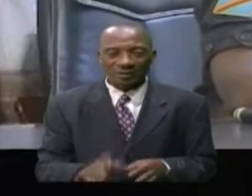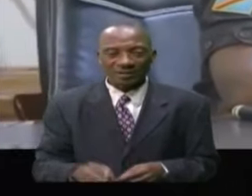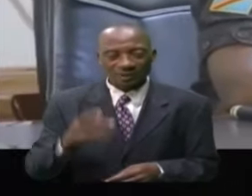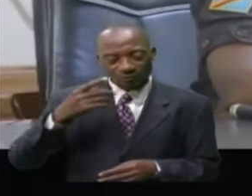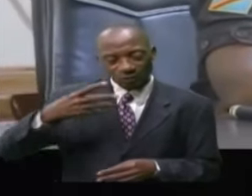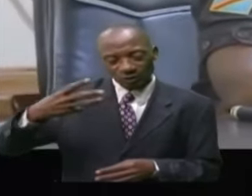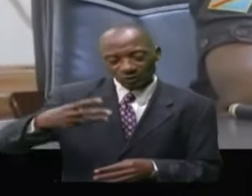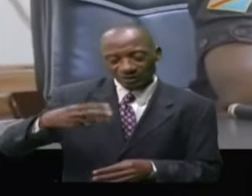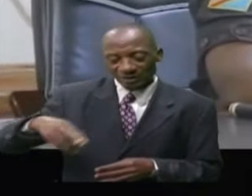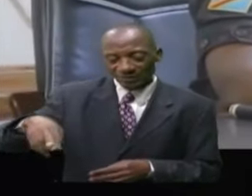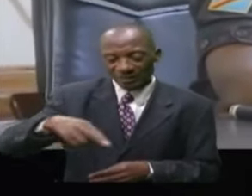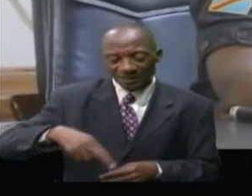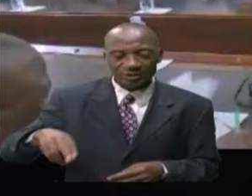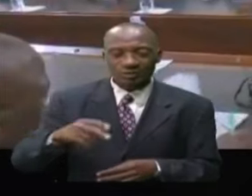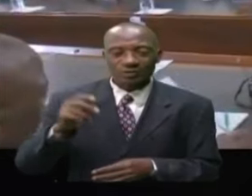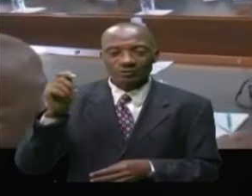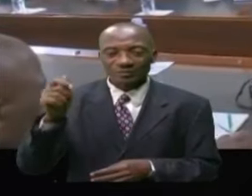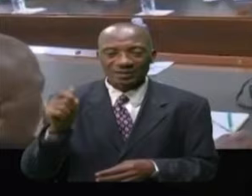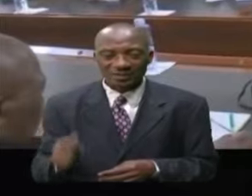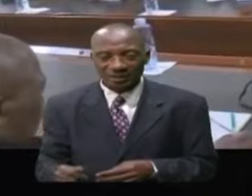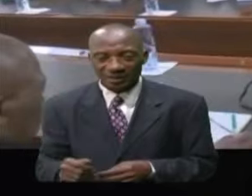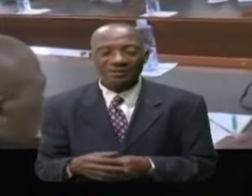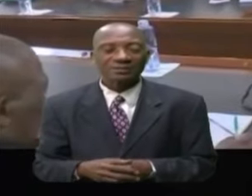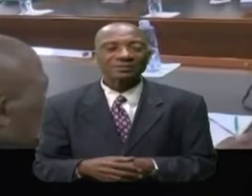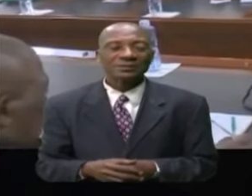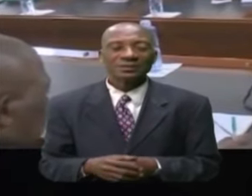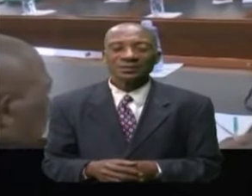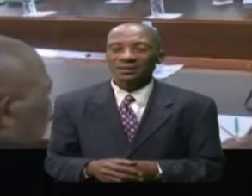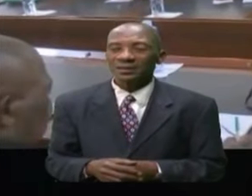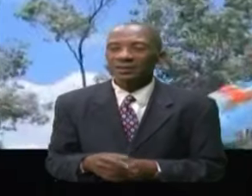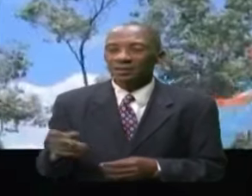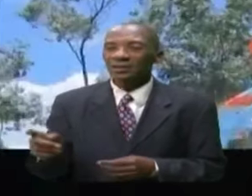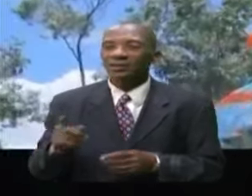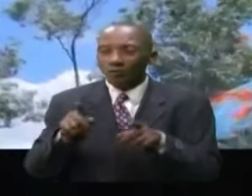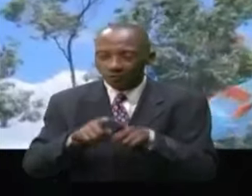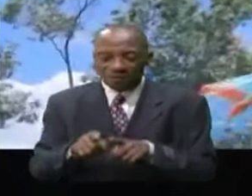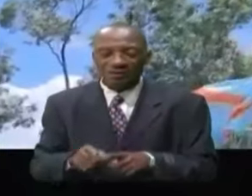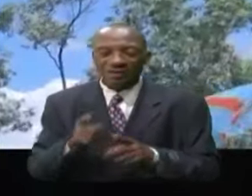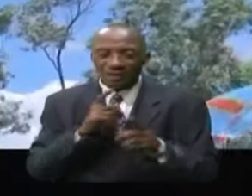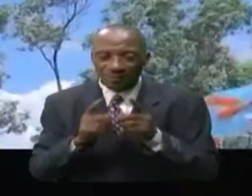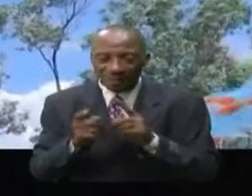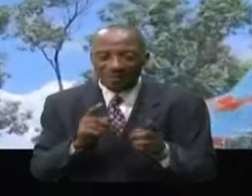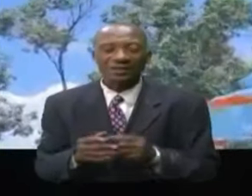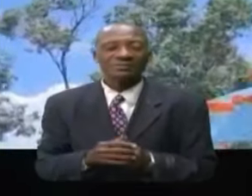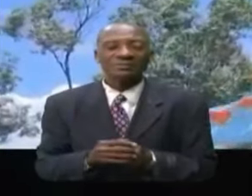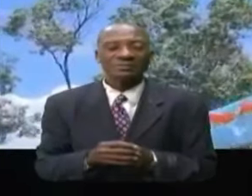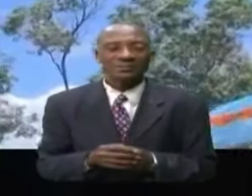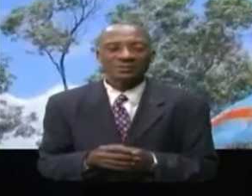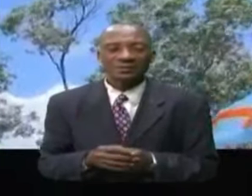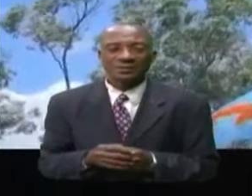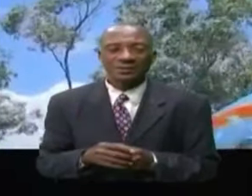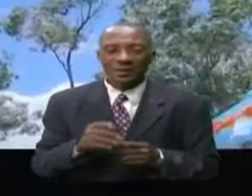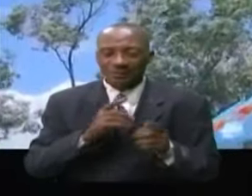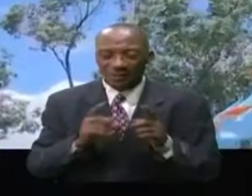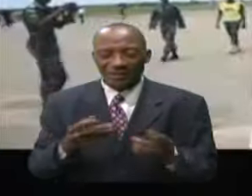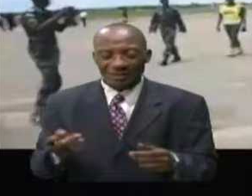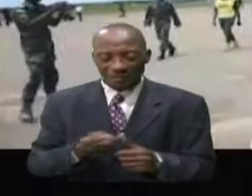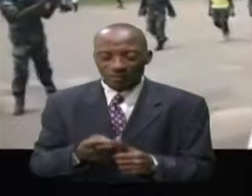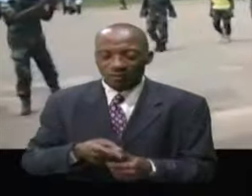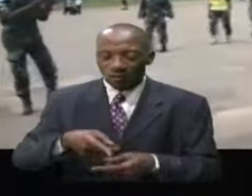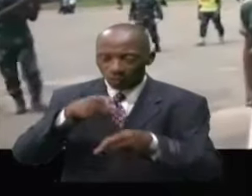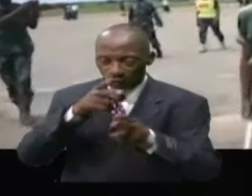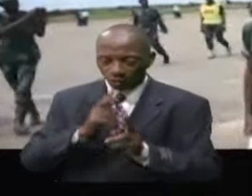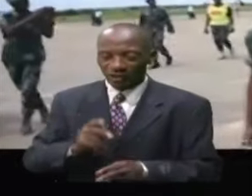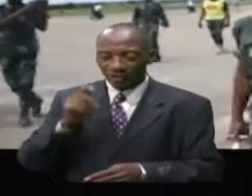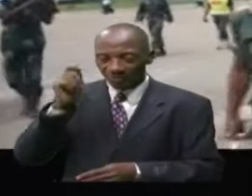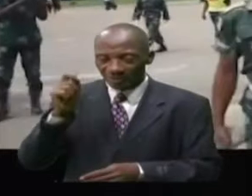défense a encouragé l'administration militaire de l'Ituri pour cet élan pris. Ces échanges ont-ils lié après les honneurs militaires et passage de